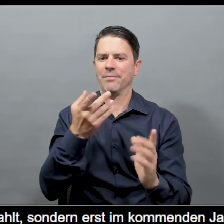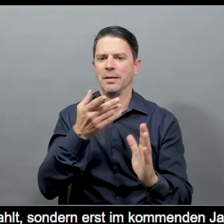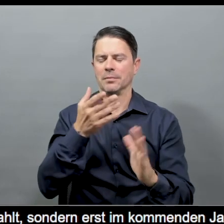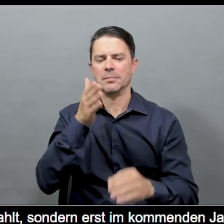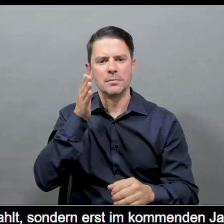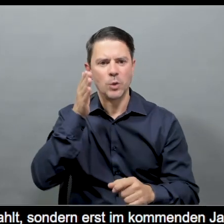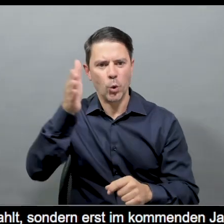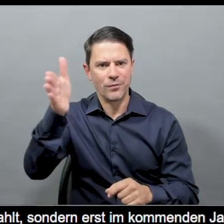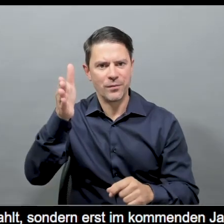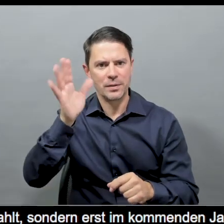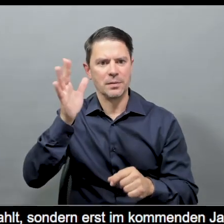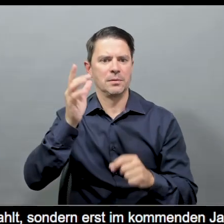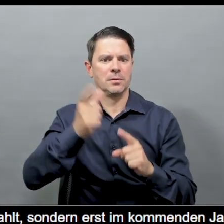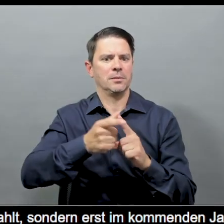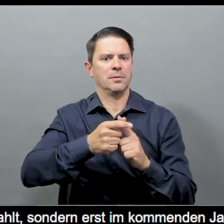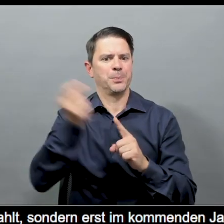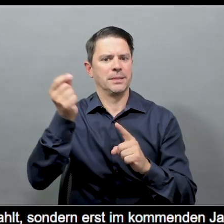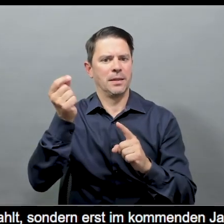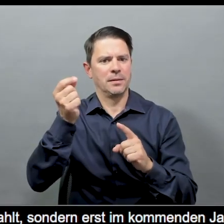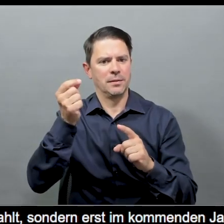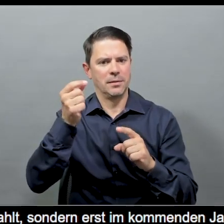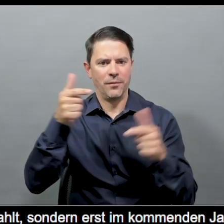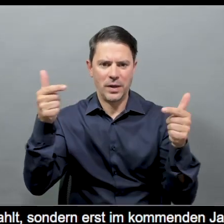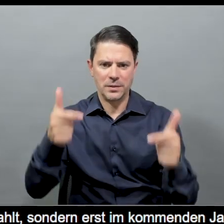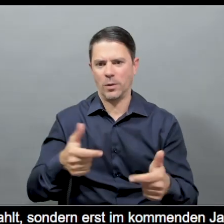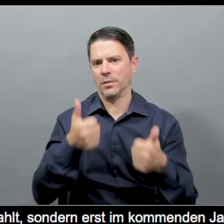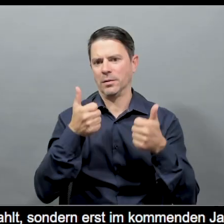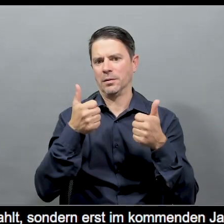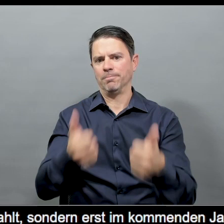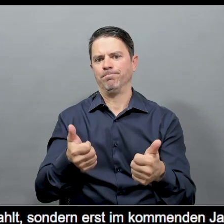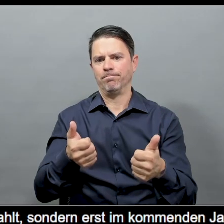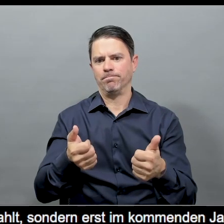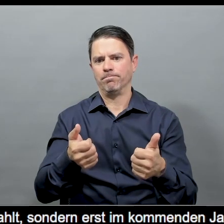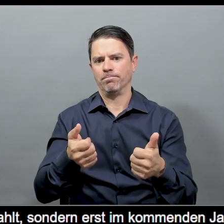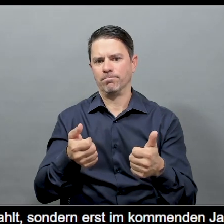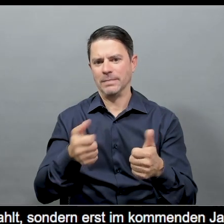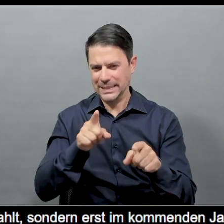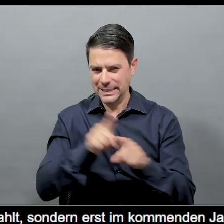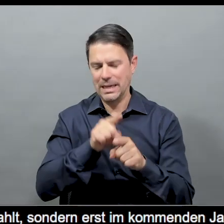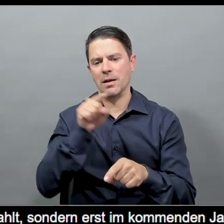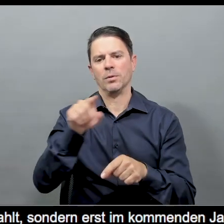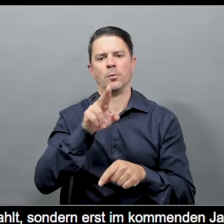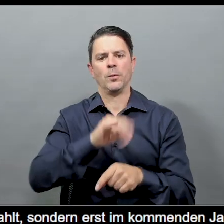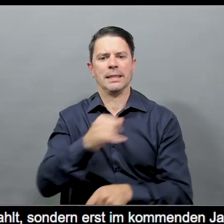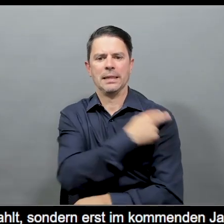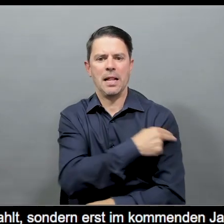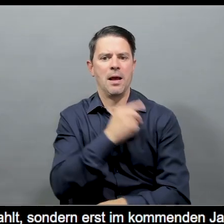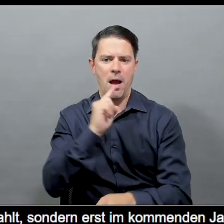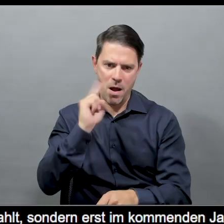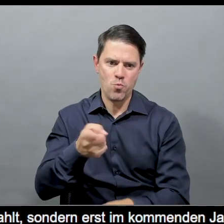Spitzenniveau an unseren Universitätskliniken stattfindet. Deswegen eine ganze Reihe von Neuerungen, die auch von der